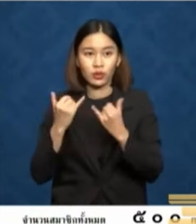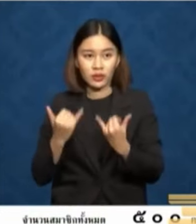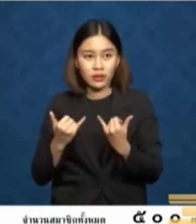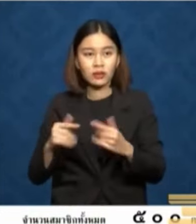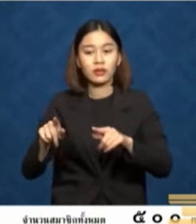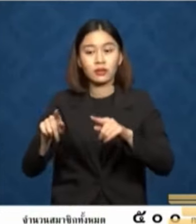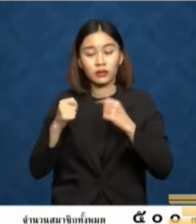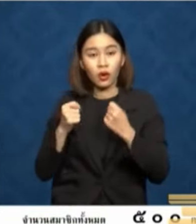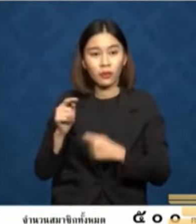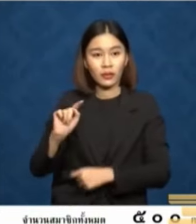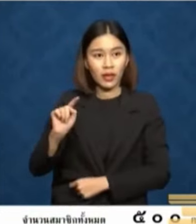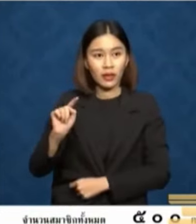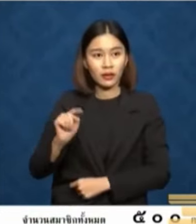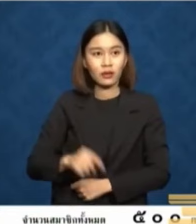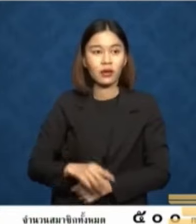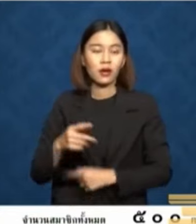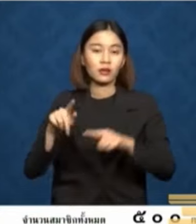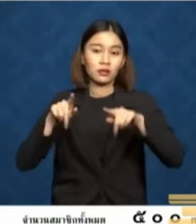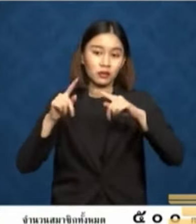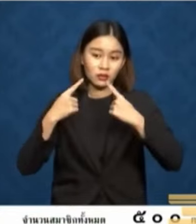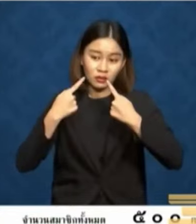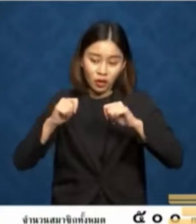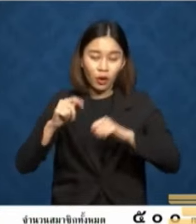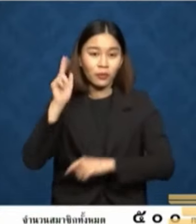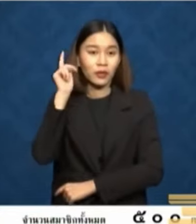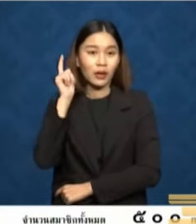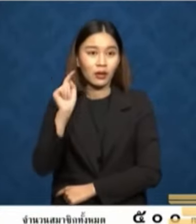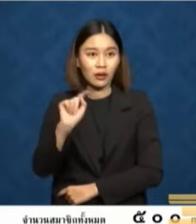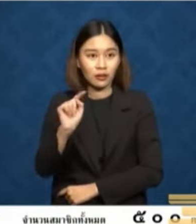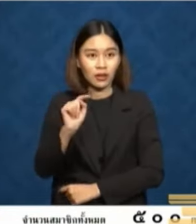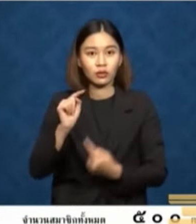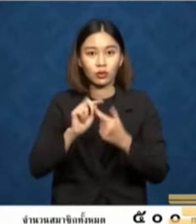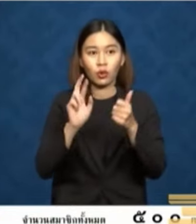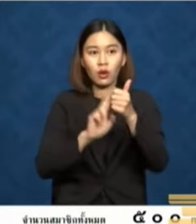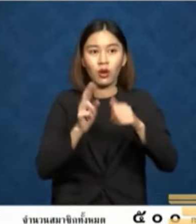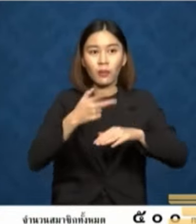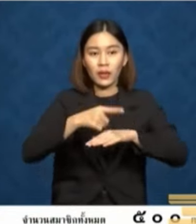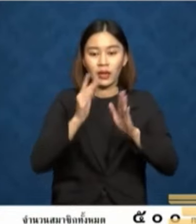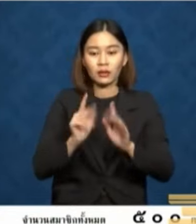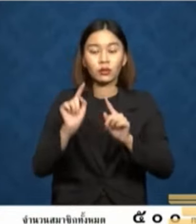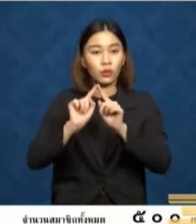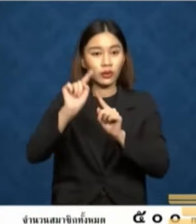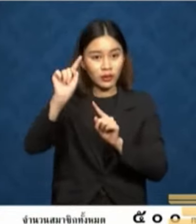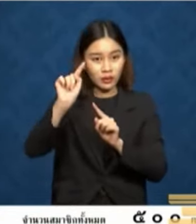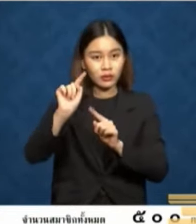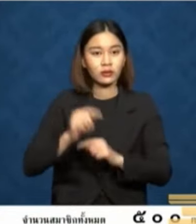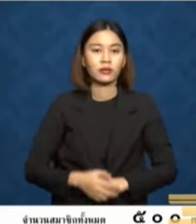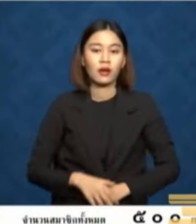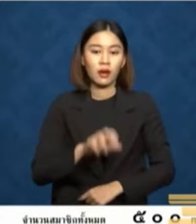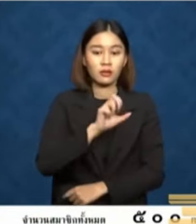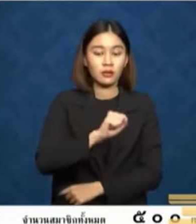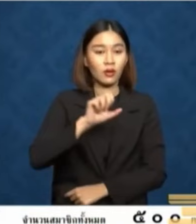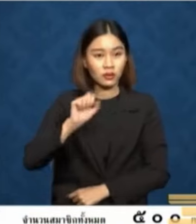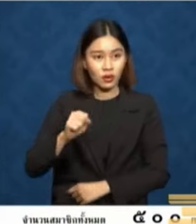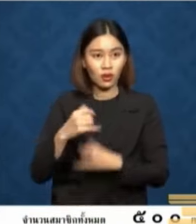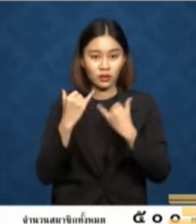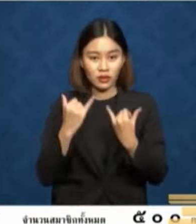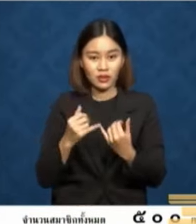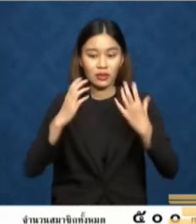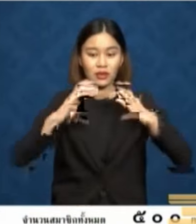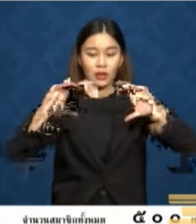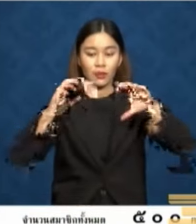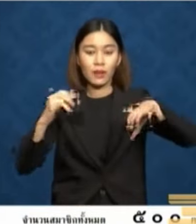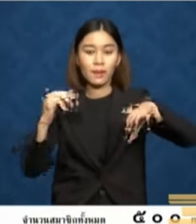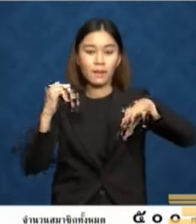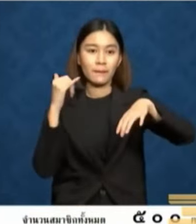ตอบผมว่าตอบผู้สื่อข่าวว่าการที่รองประธานคนที่ 1ของสภาผู้แทนราษฎรบุก